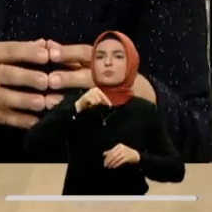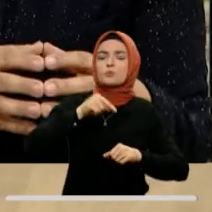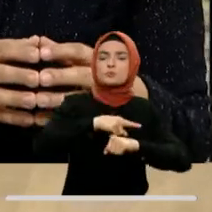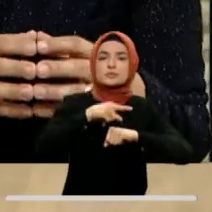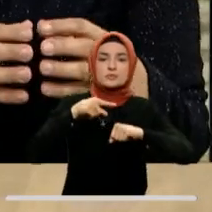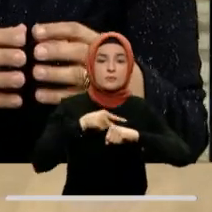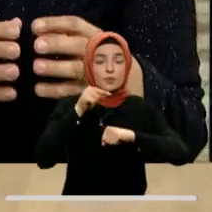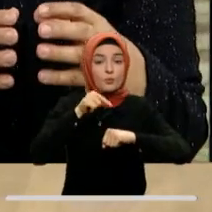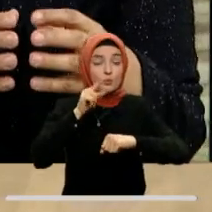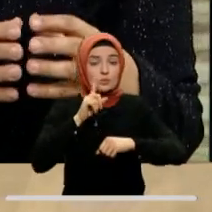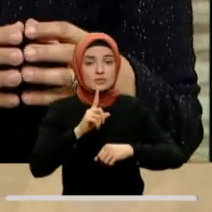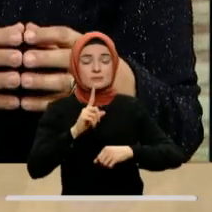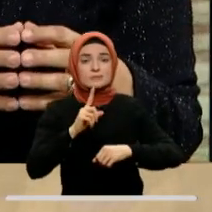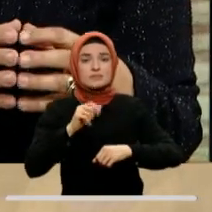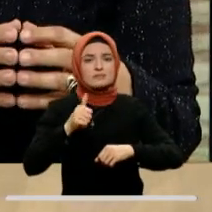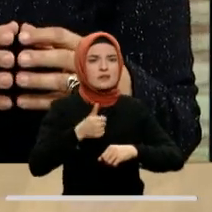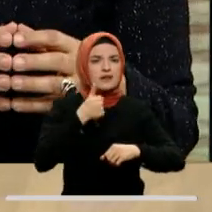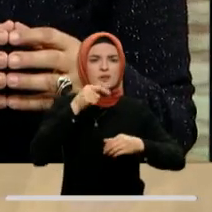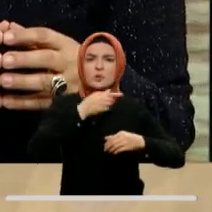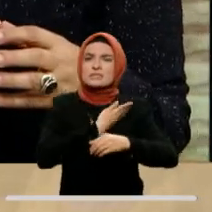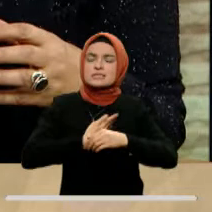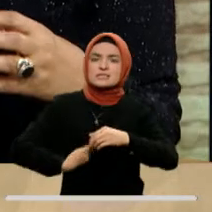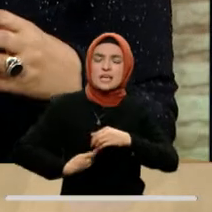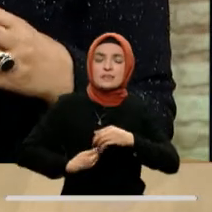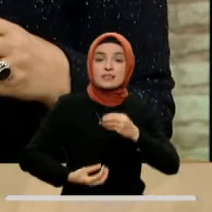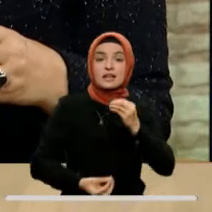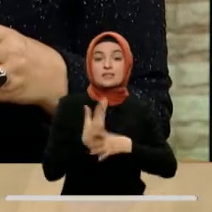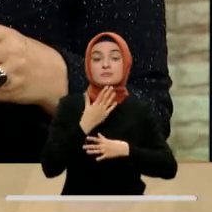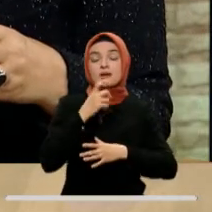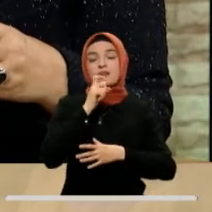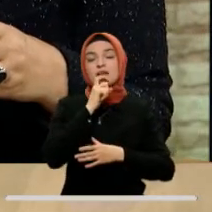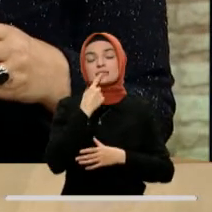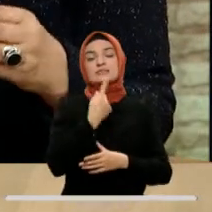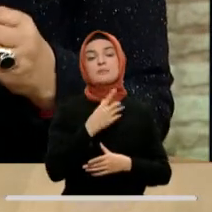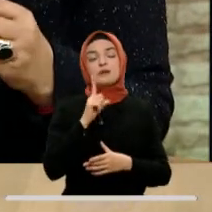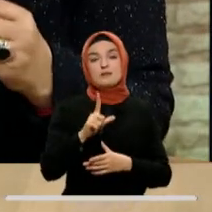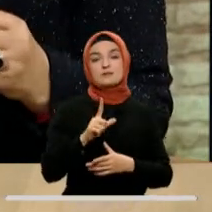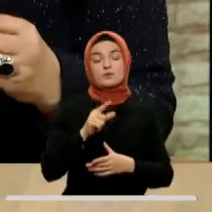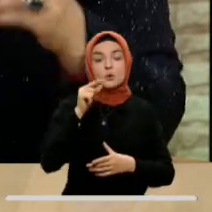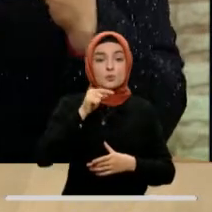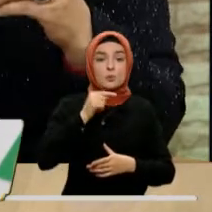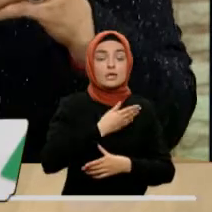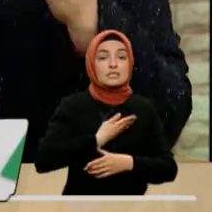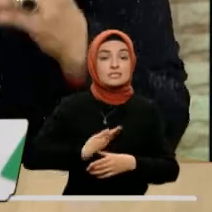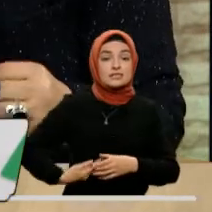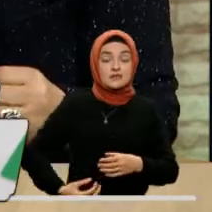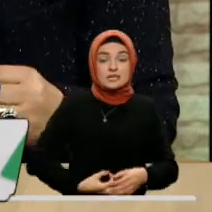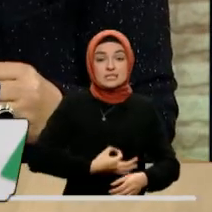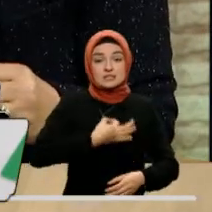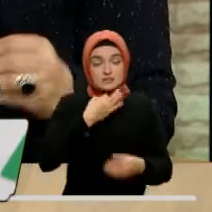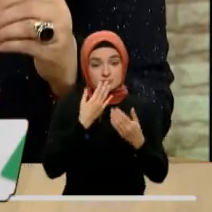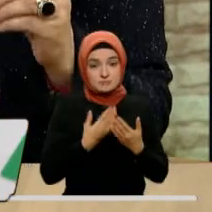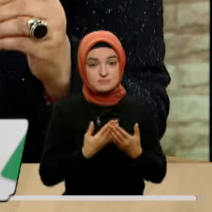dönemde, böyle bir değerle, böyle bir sevgiyle açığa çıkman yanlış. Senin böyle bir sevgiyi